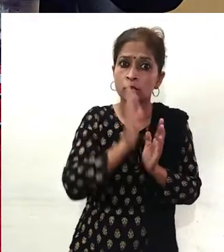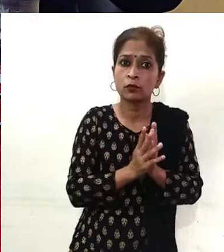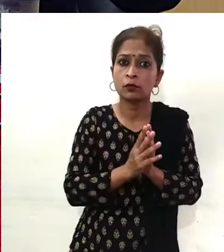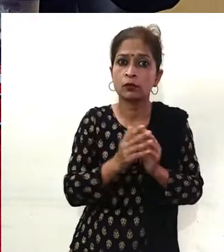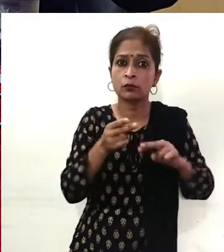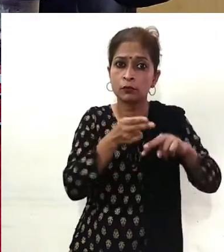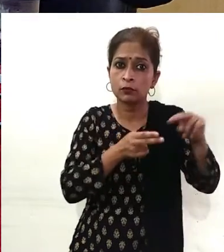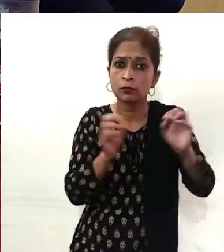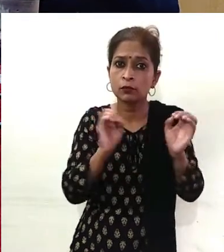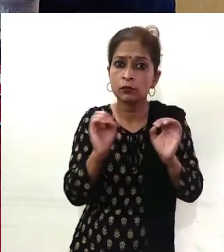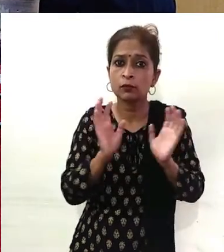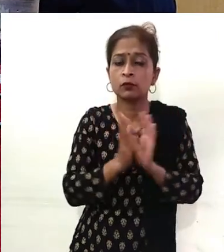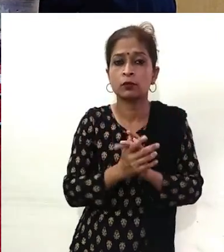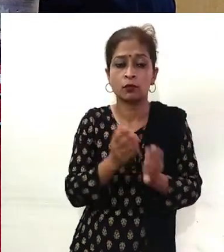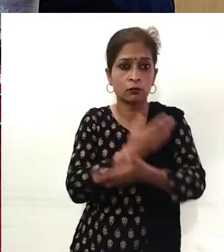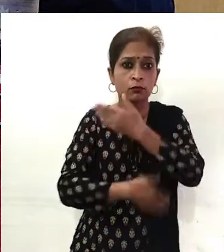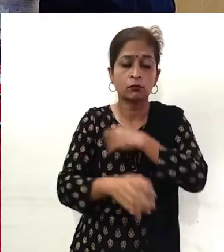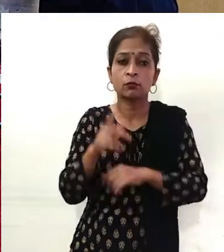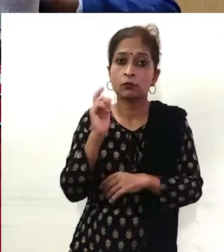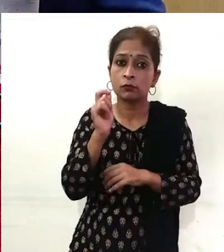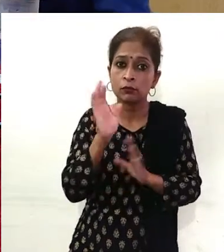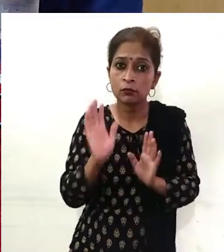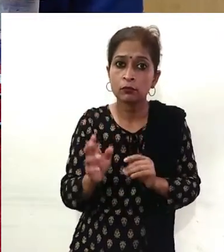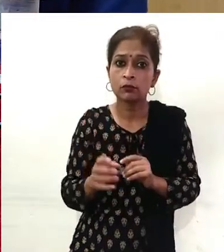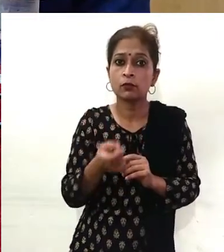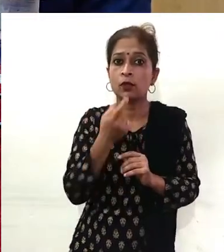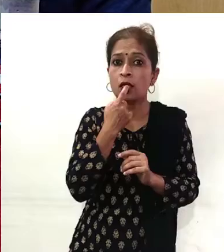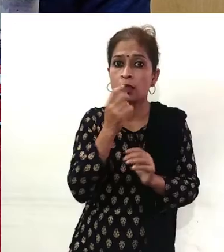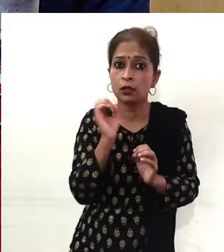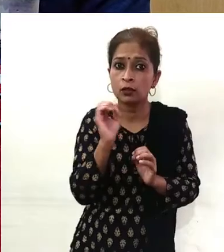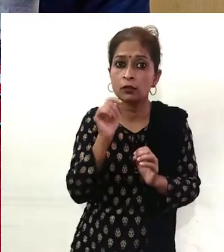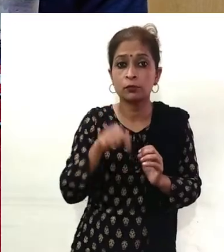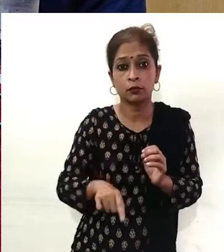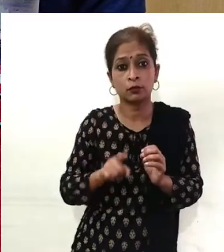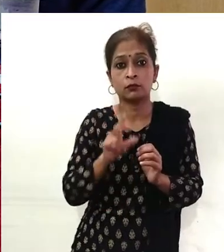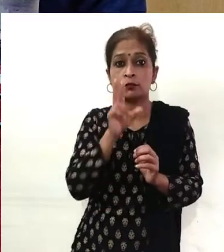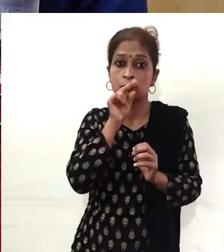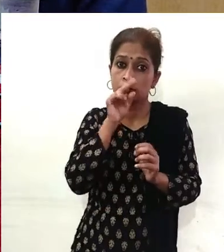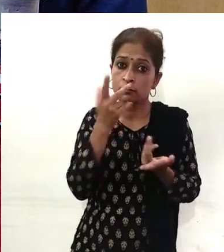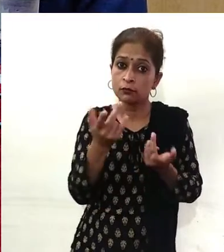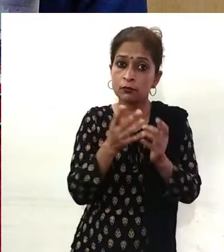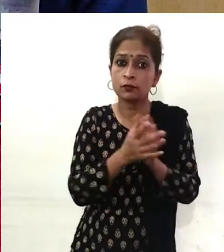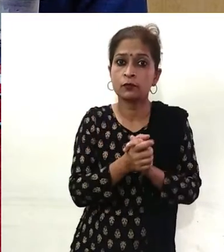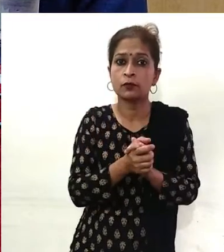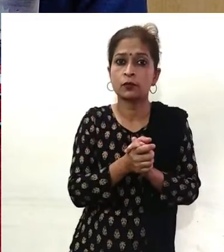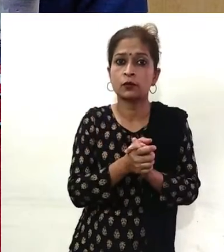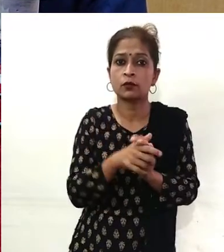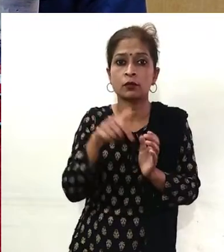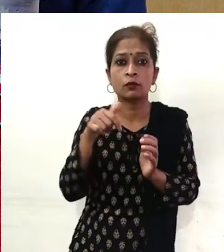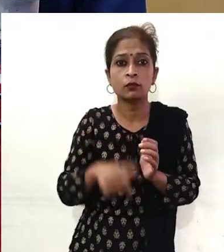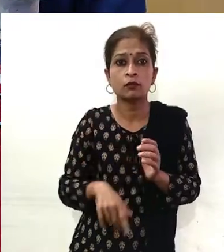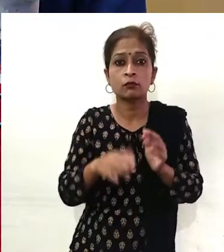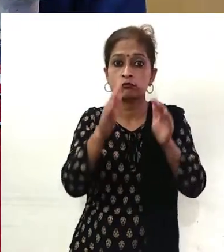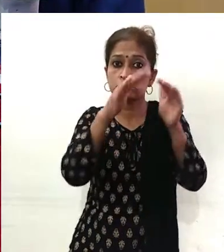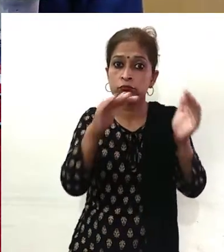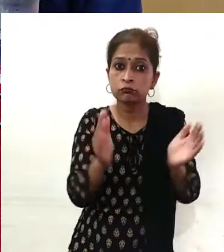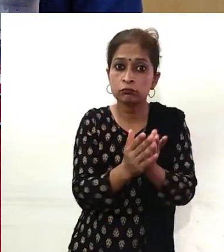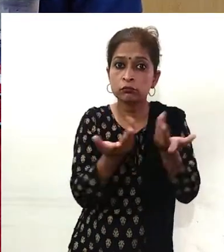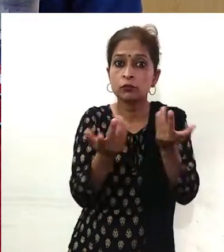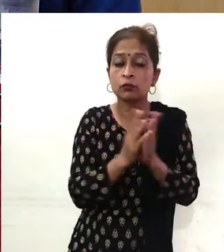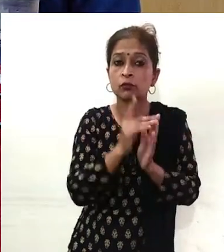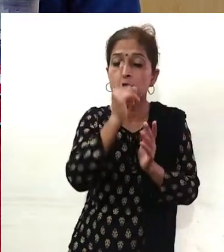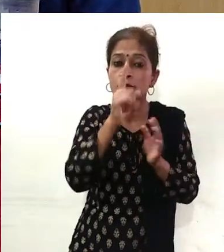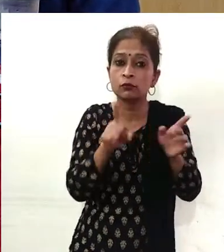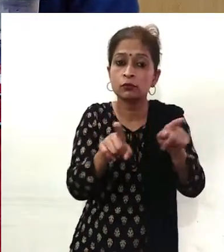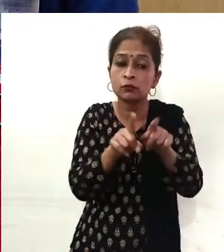है, हाथ नहीं फिर भी काम करता है, जबान नहीं फिर भी बोलता है ना, ब्रह्म का आकार। और